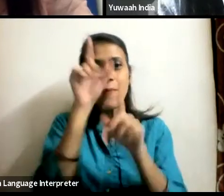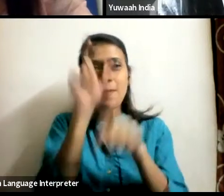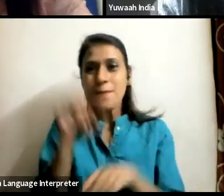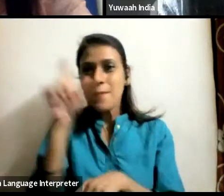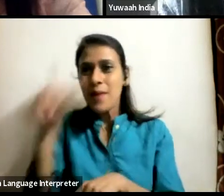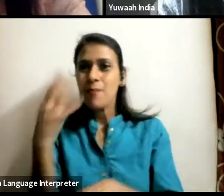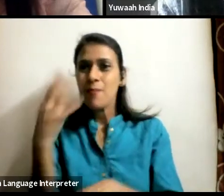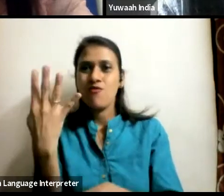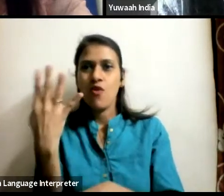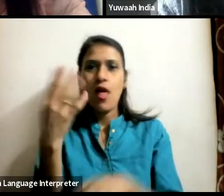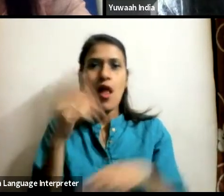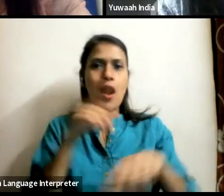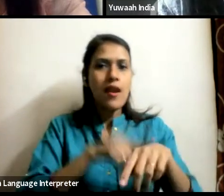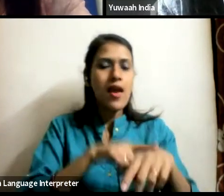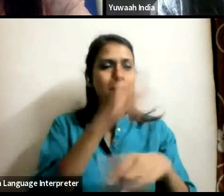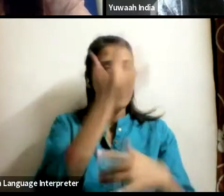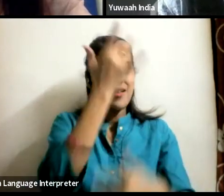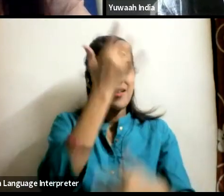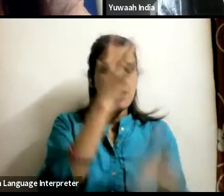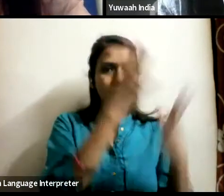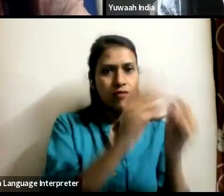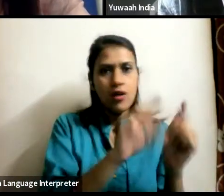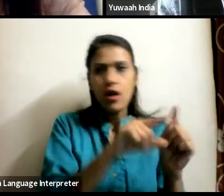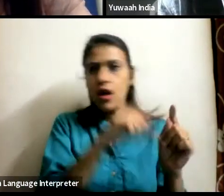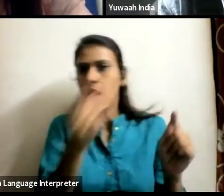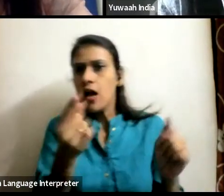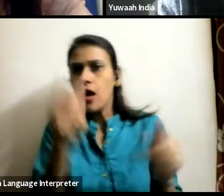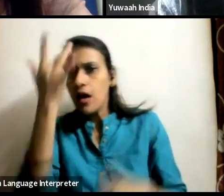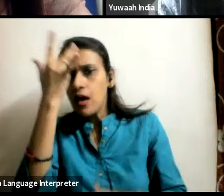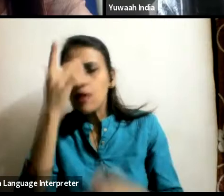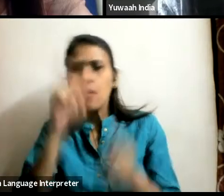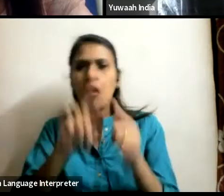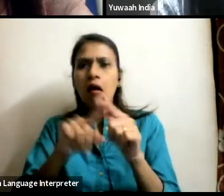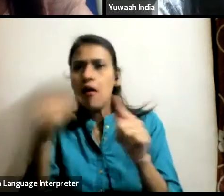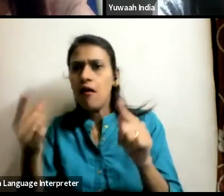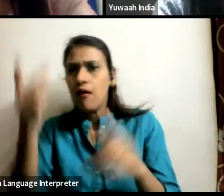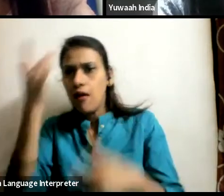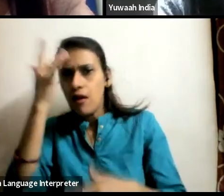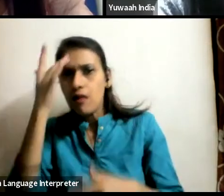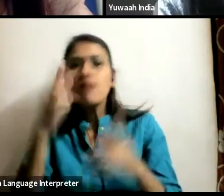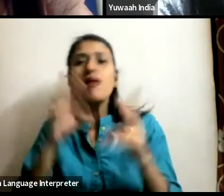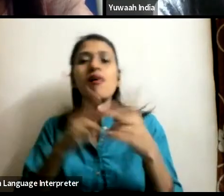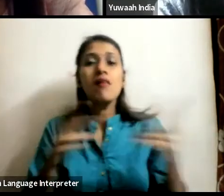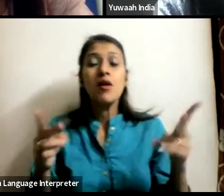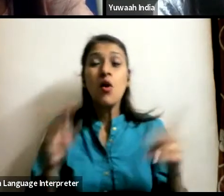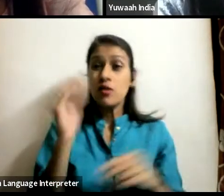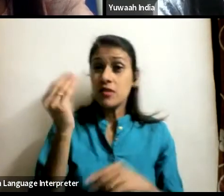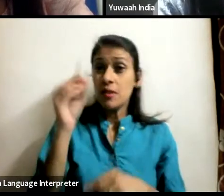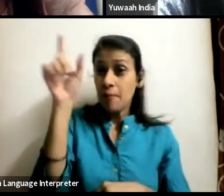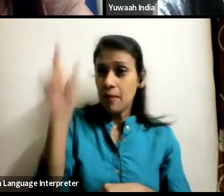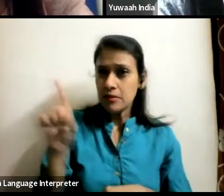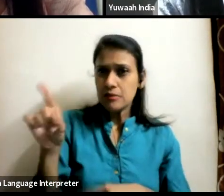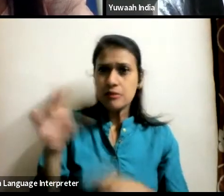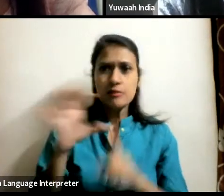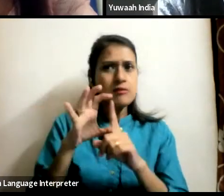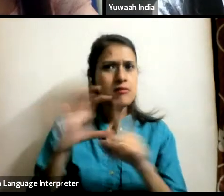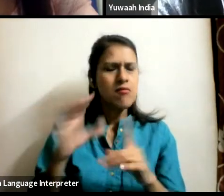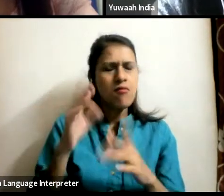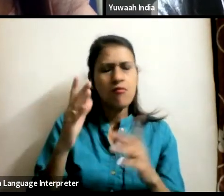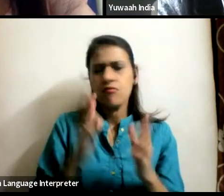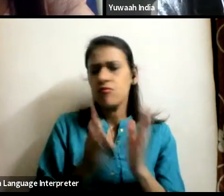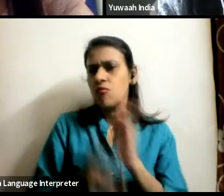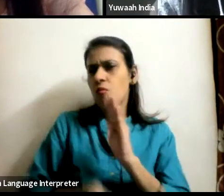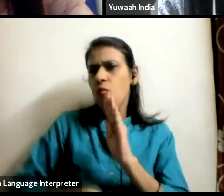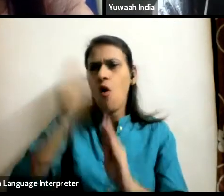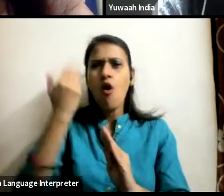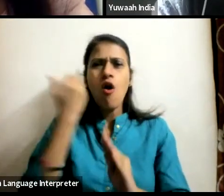में हैं, और उसमें कोई पेशेंट, कोई पर्सन ऐसा भी है जो हाई रिस्क कैटेगरी का पेशेंट है, तो